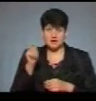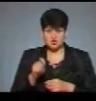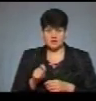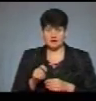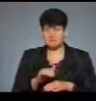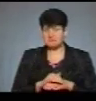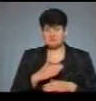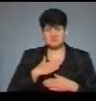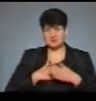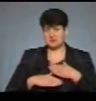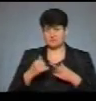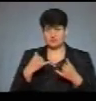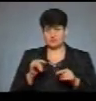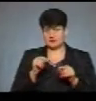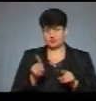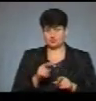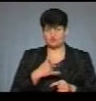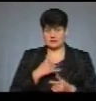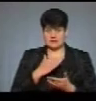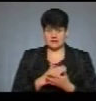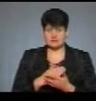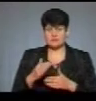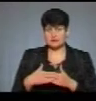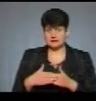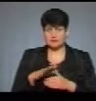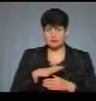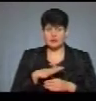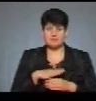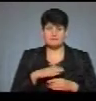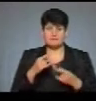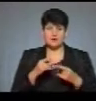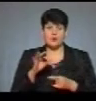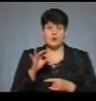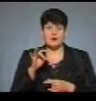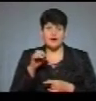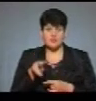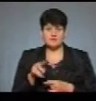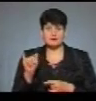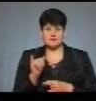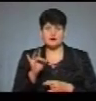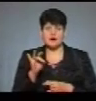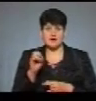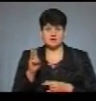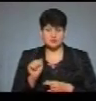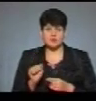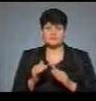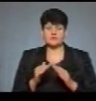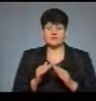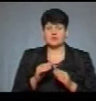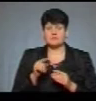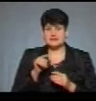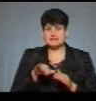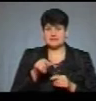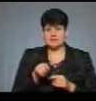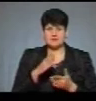приємно здивовані тим, що у нас є. Недавно виходила передача «Оріл Решка» «Удома краще». Після неї маємо